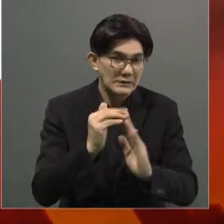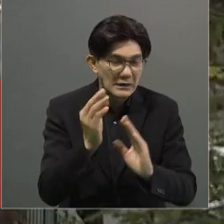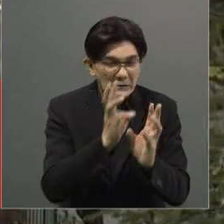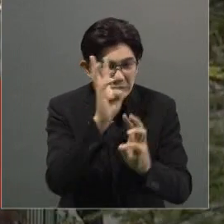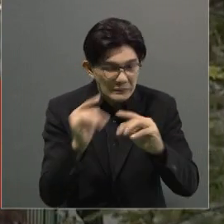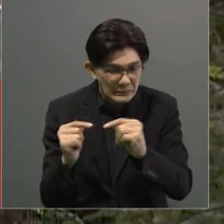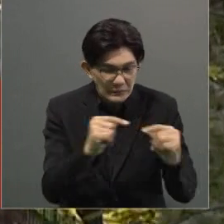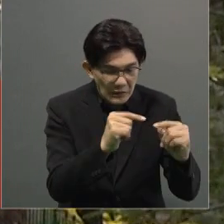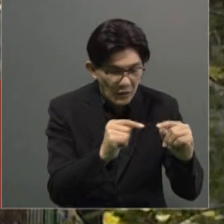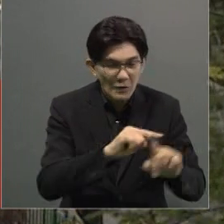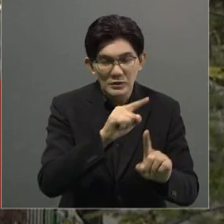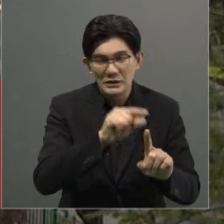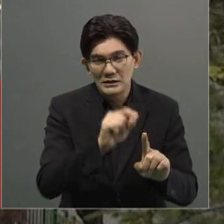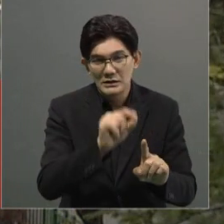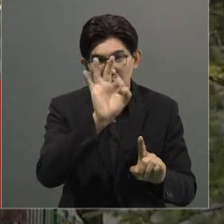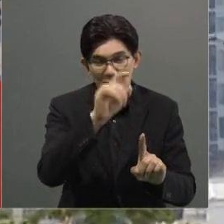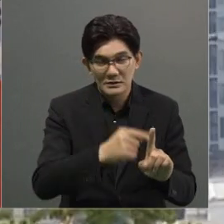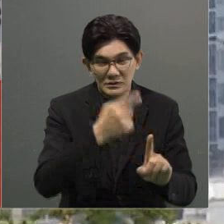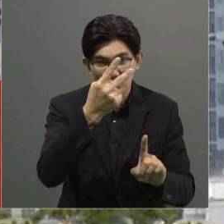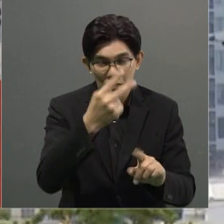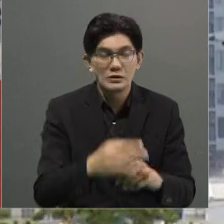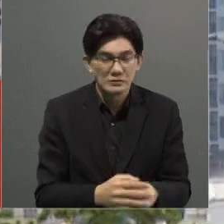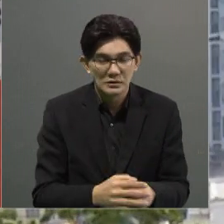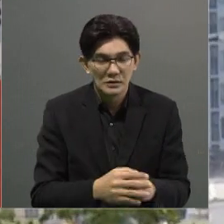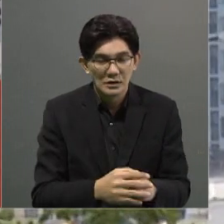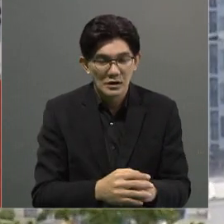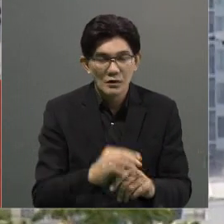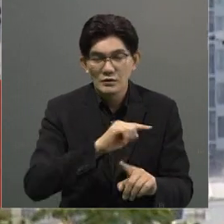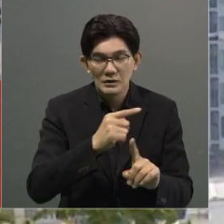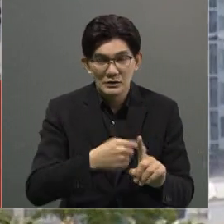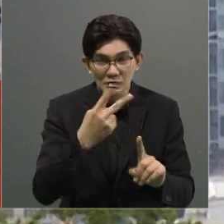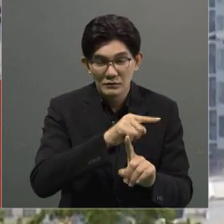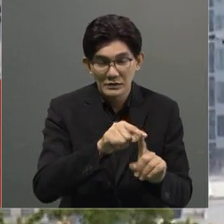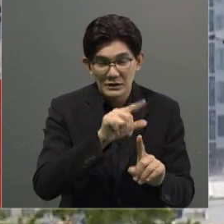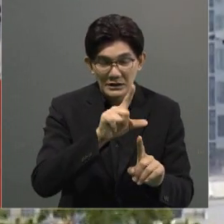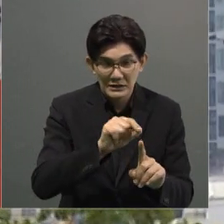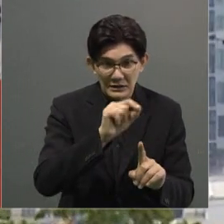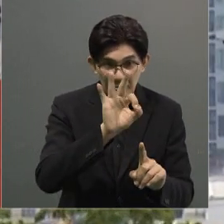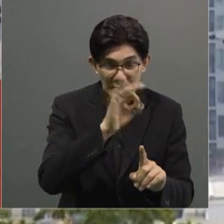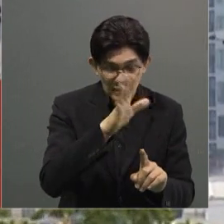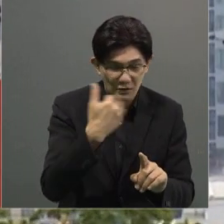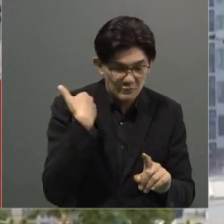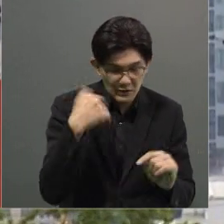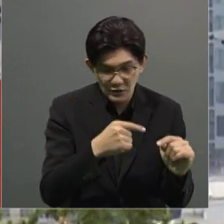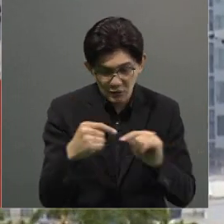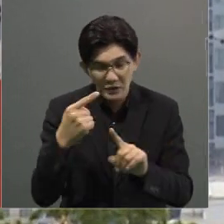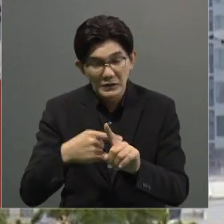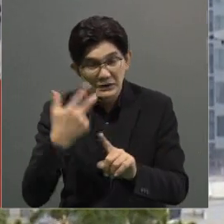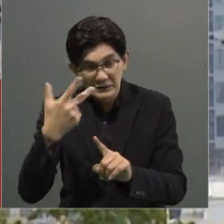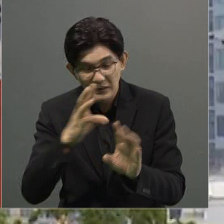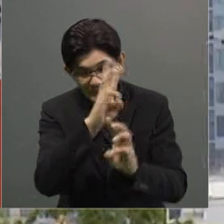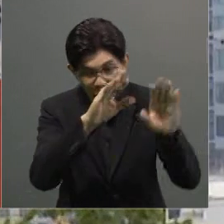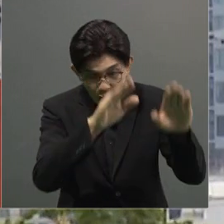ฝุ่นต่อเนื่องถึง 29กุมภาพันธ์นะฮะแล้วพอหมด 29กุมภาพันธ์เข้ามีนาคม 13เนี่ยฝุ่นจะเริ่มลดลงส่วน